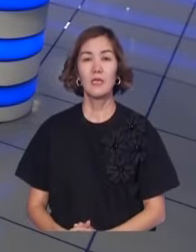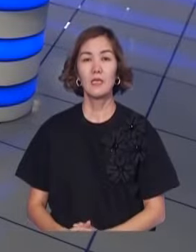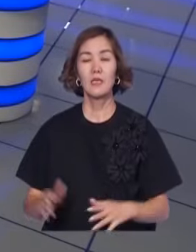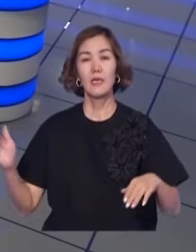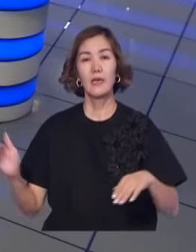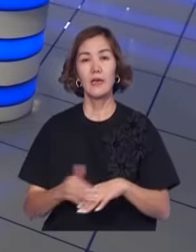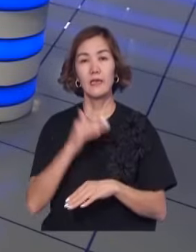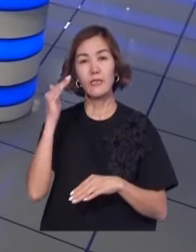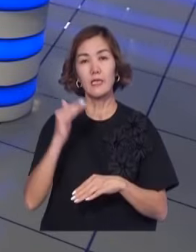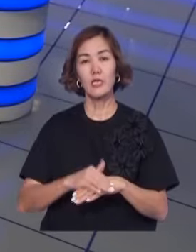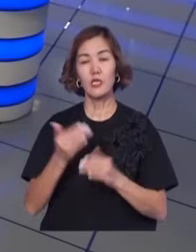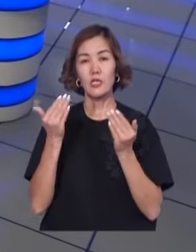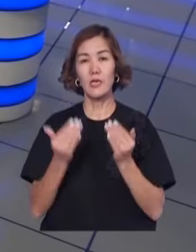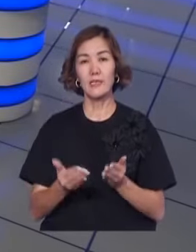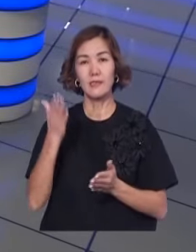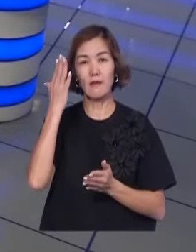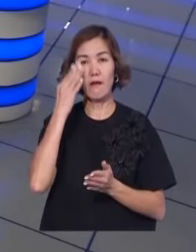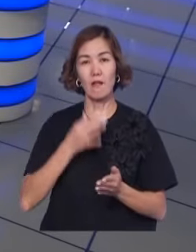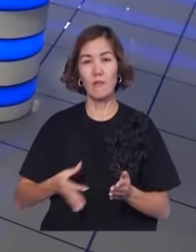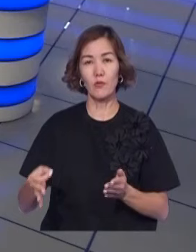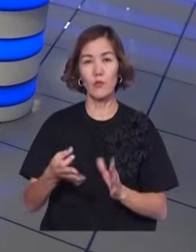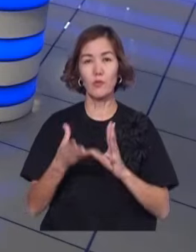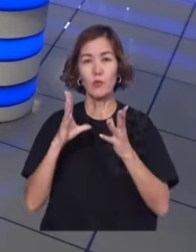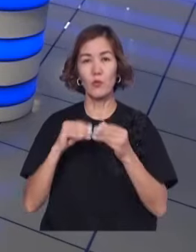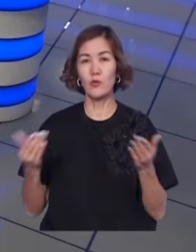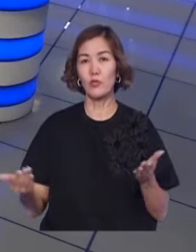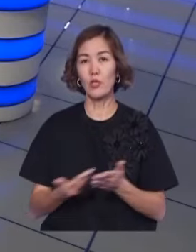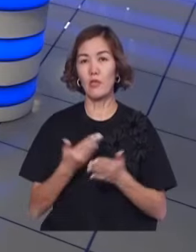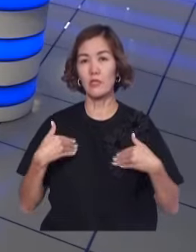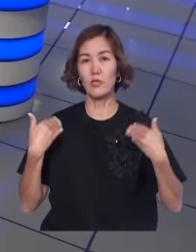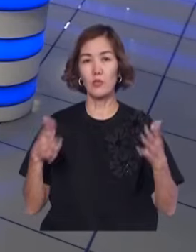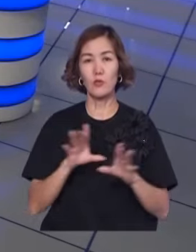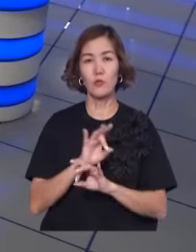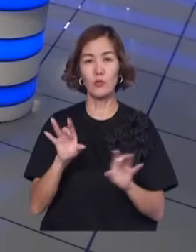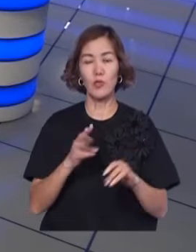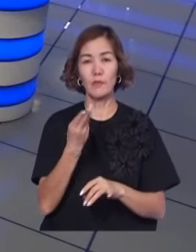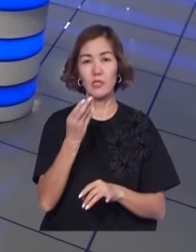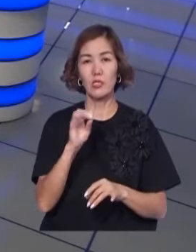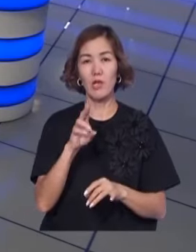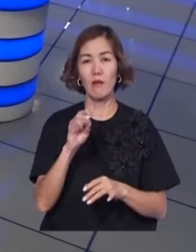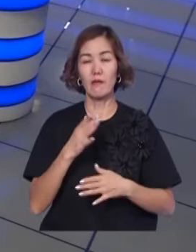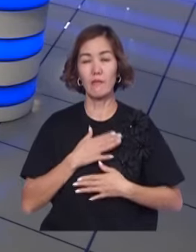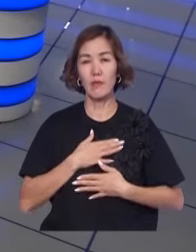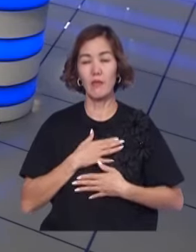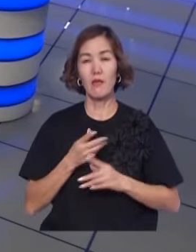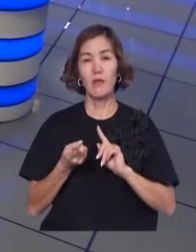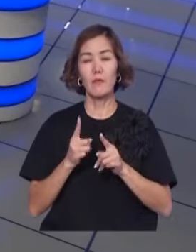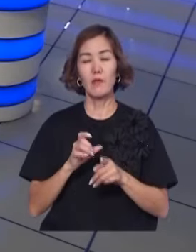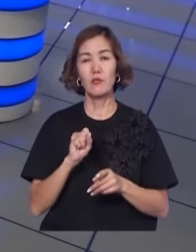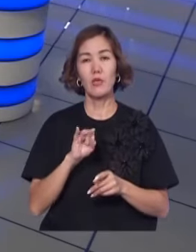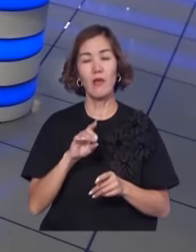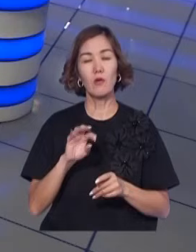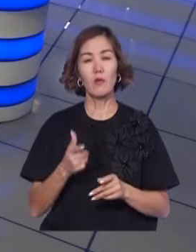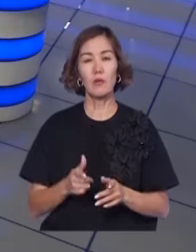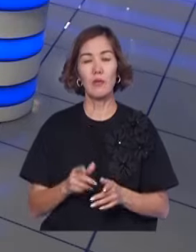Қайырлы кеш, қадірменді көрермен, Жетісу арнасы тікелей эфирінде Алматы облысының қорытынды жаңалықтары. Студияда мен Шалқар Нұрмұхамбет, сурдодырмада әріптесім Айгүл